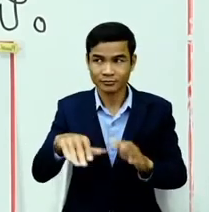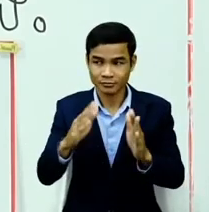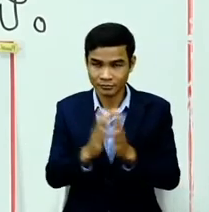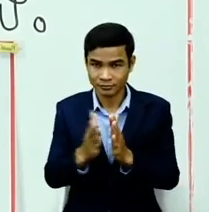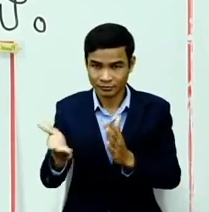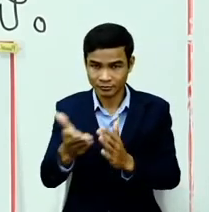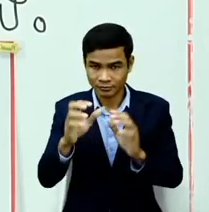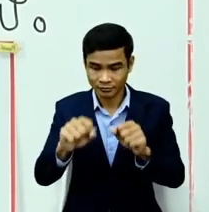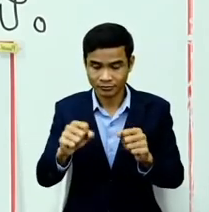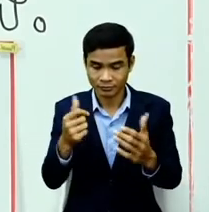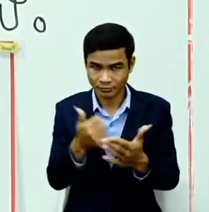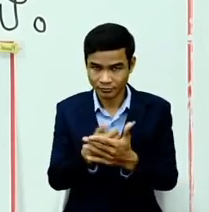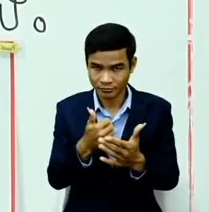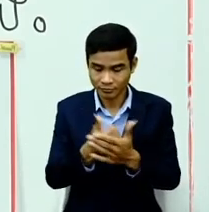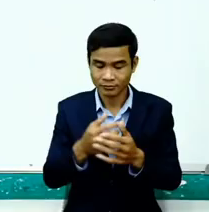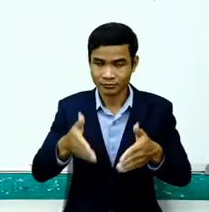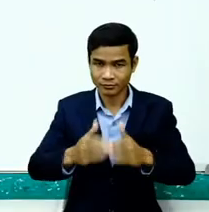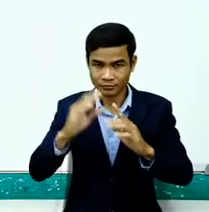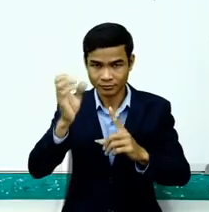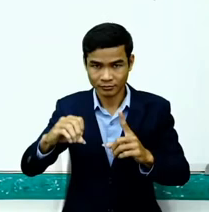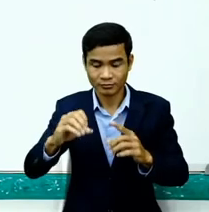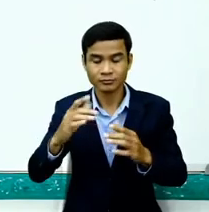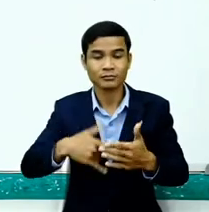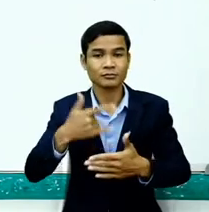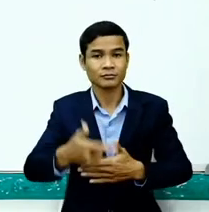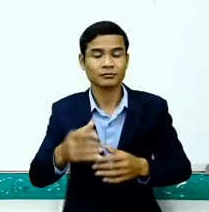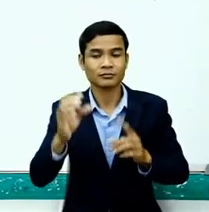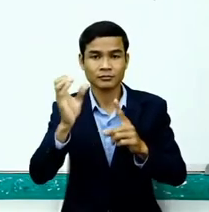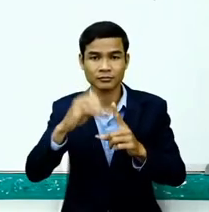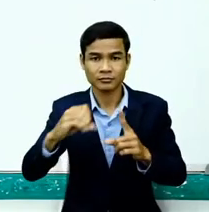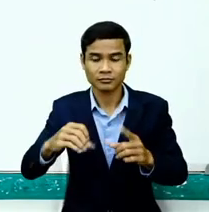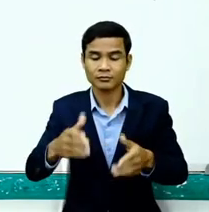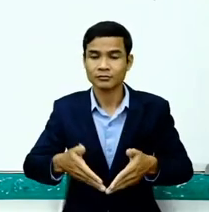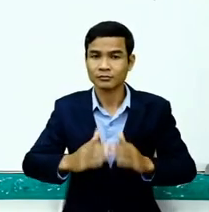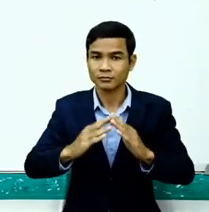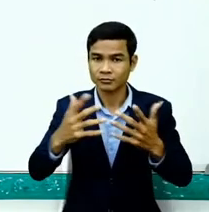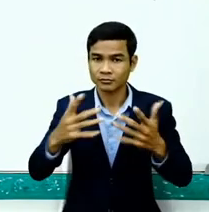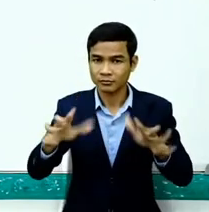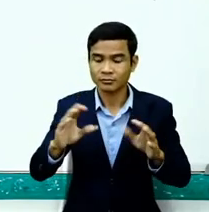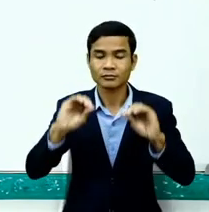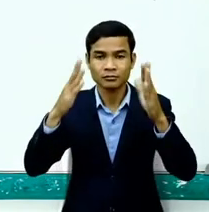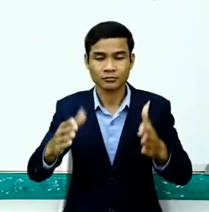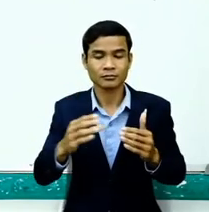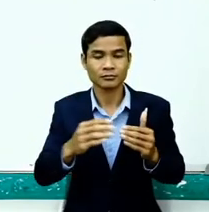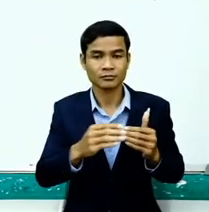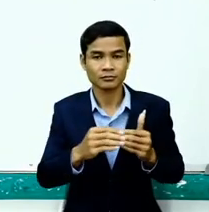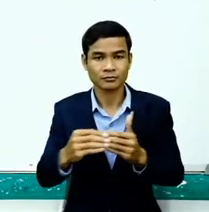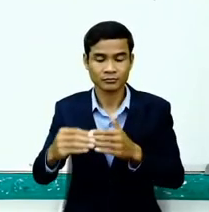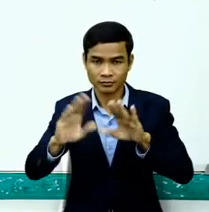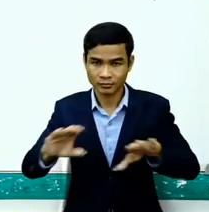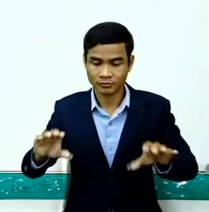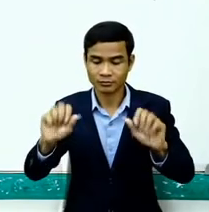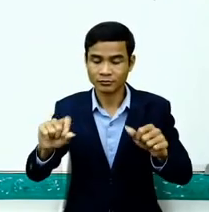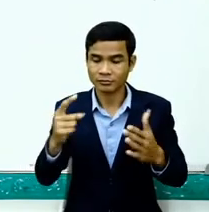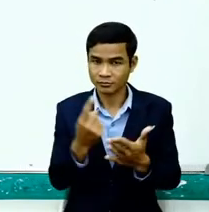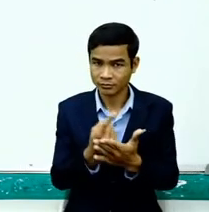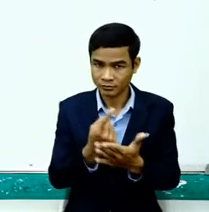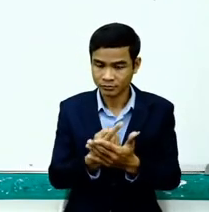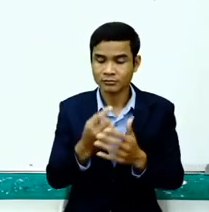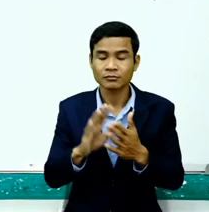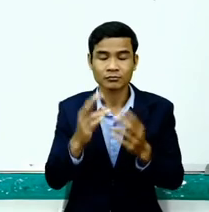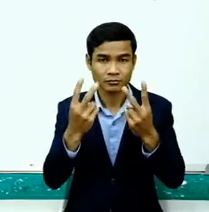កូនបានខិតខំប្រឹងប្រែងបង្កើតលម្អតាមបន្តពីកូនបង្កើតលម្អរួចបន្តទៅទៀតនេះអ្នកគ្រូនឹងនាំកូនកូនទាំងអស់គ្នាទៅចូលរួមសង្កេ